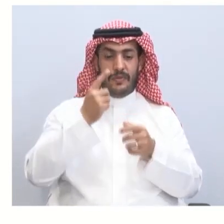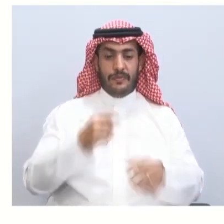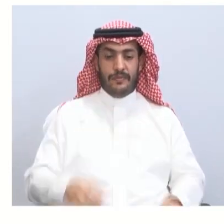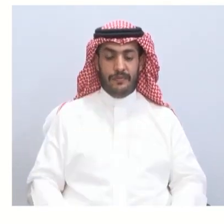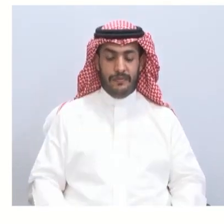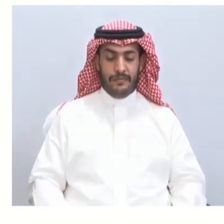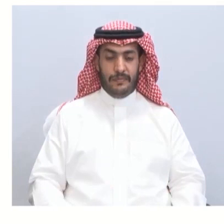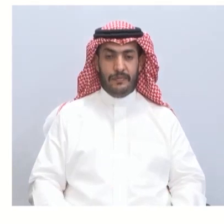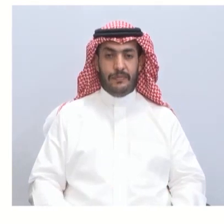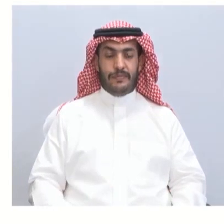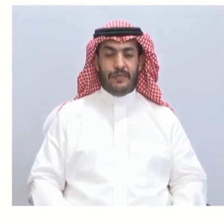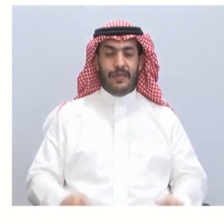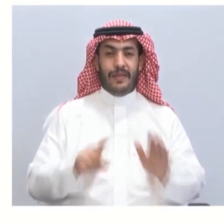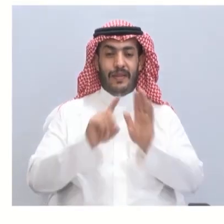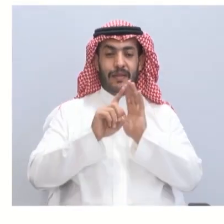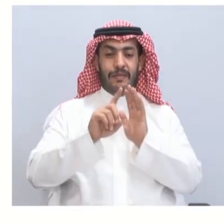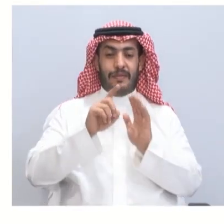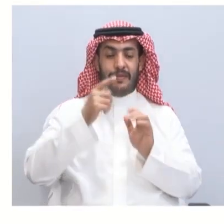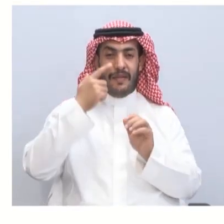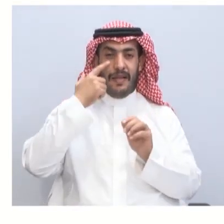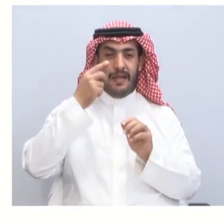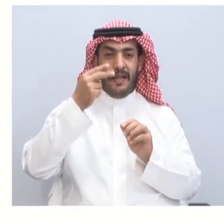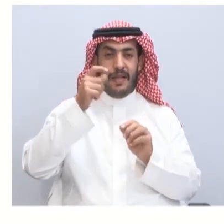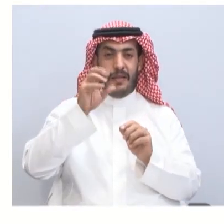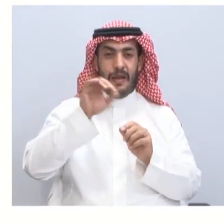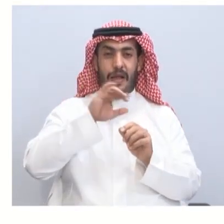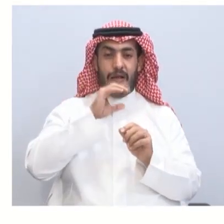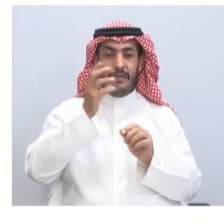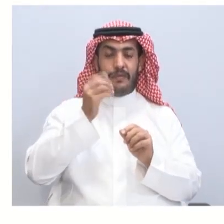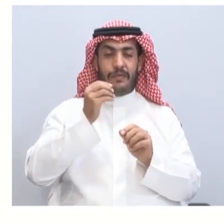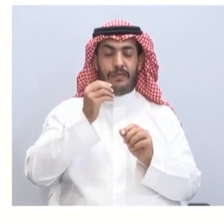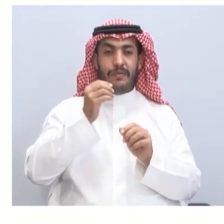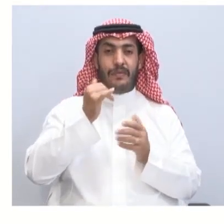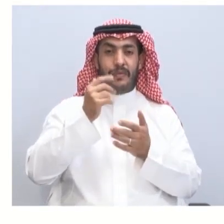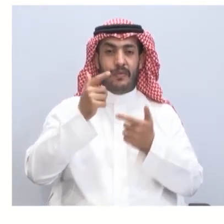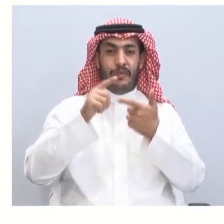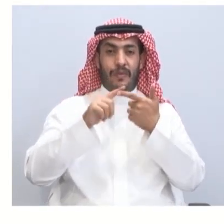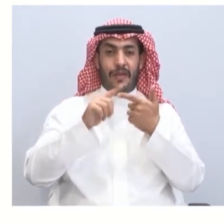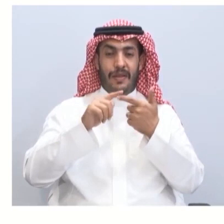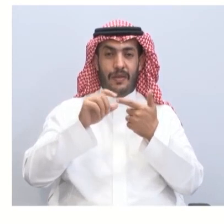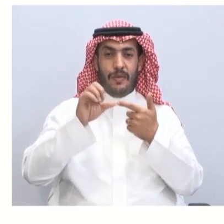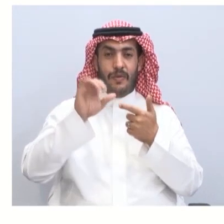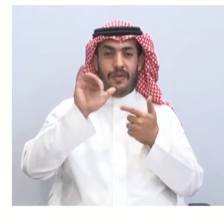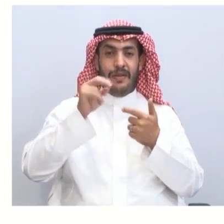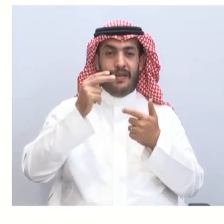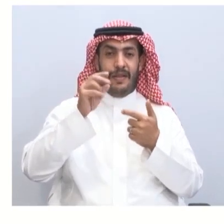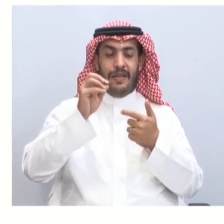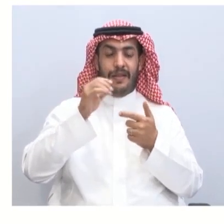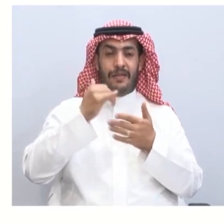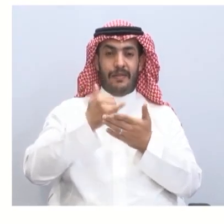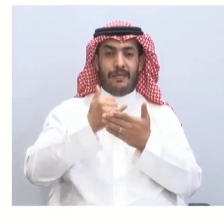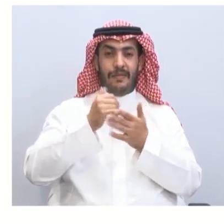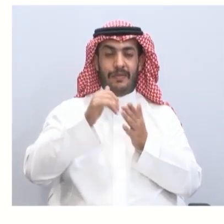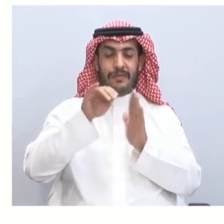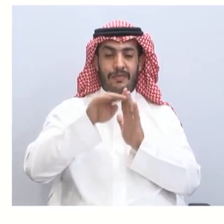الدوله كان الامام عبد الله في عهده او في عهد والده وليا للعهد قاد عددا